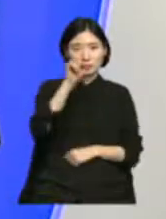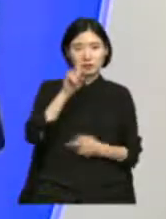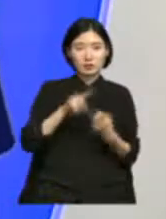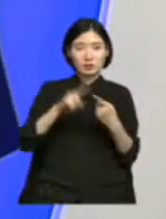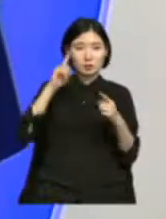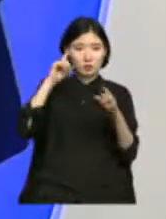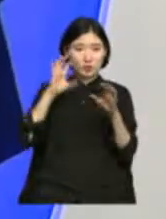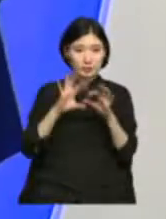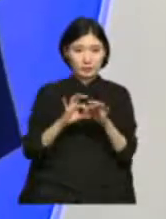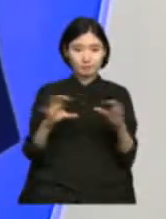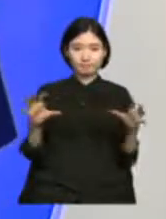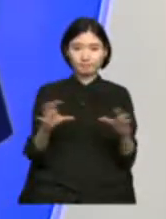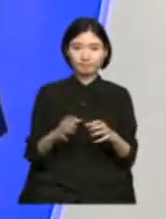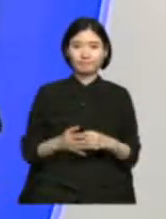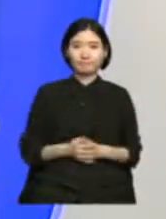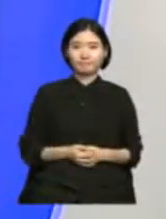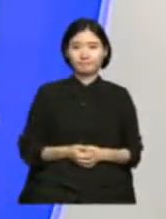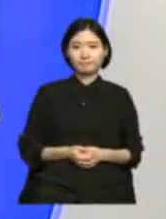쏠립니다.